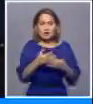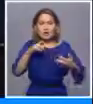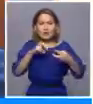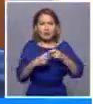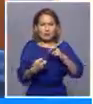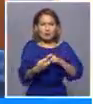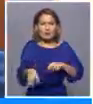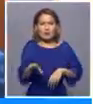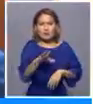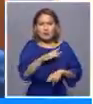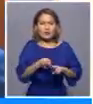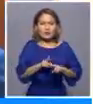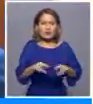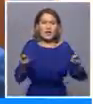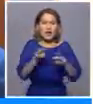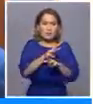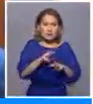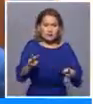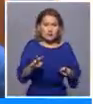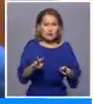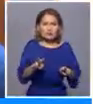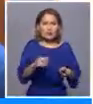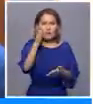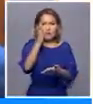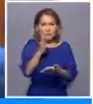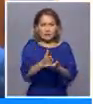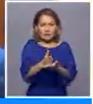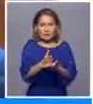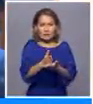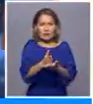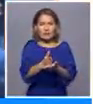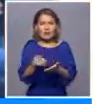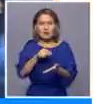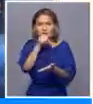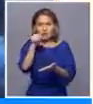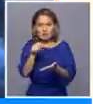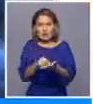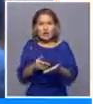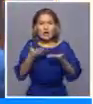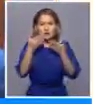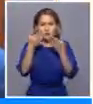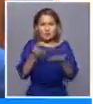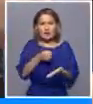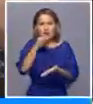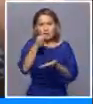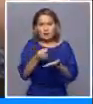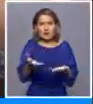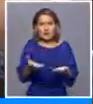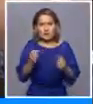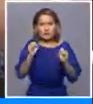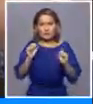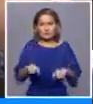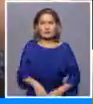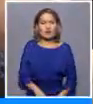әртүрлі енді бір сценарийлерді айтады. Сондықтан енді ондай болмау үшін осындай көп нәрсені халыққа алдын ала жеткізіп отыру керек. Бұл қалай